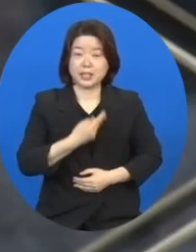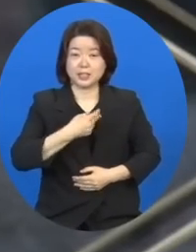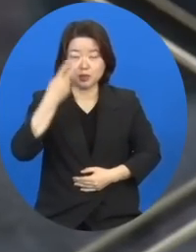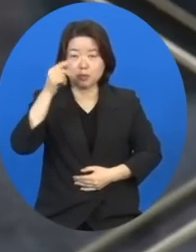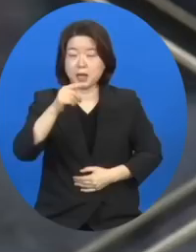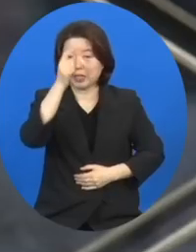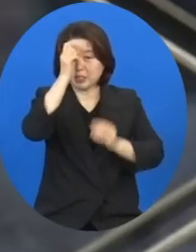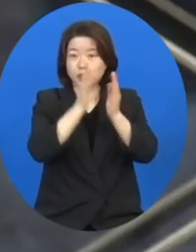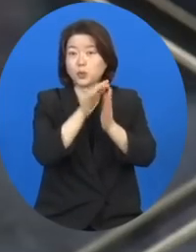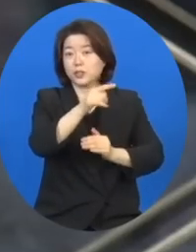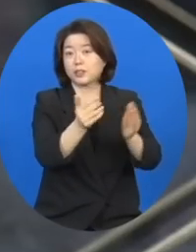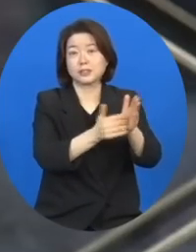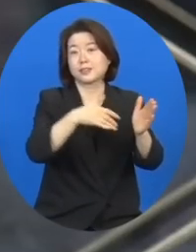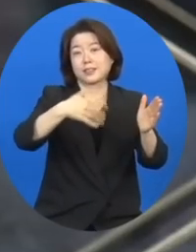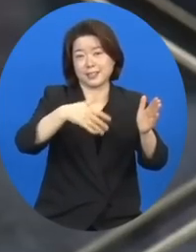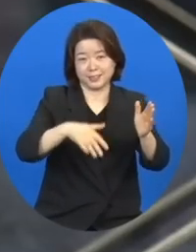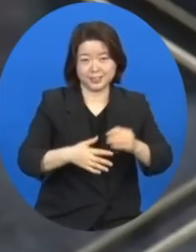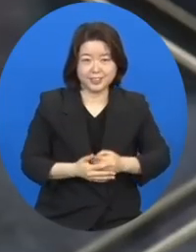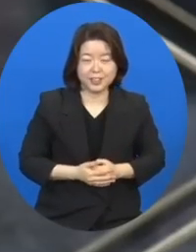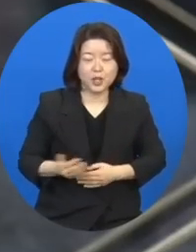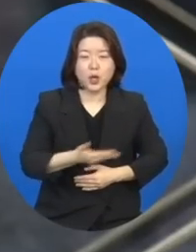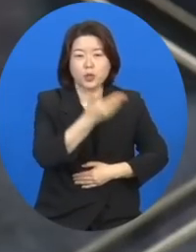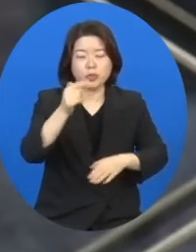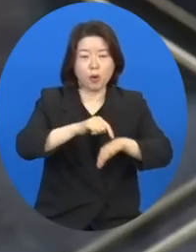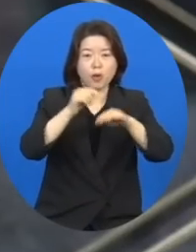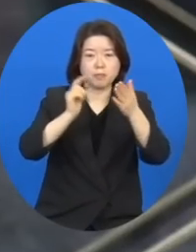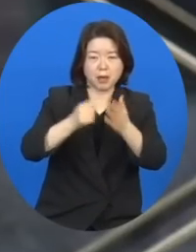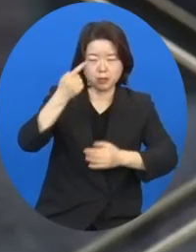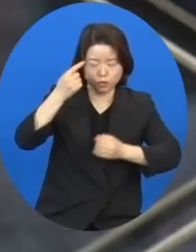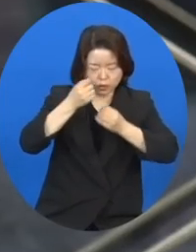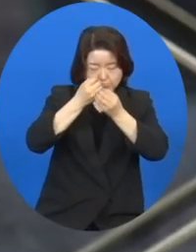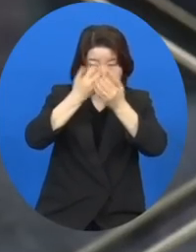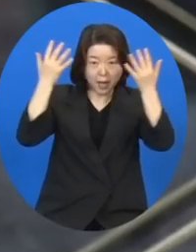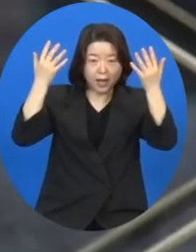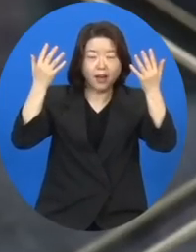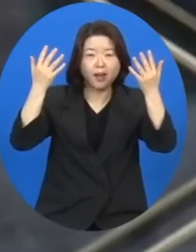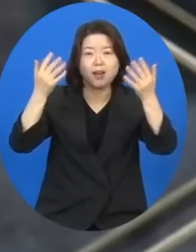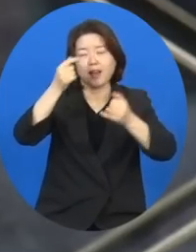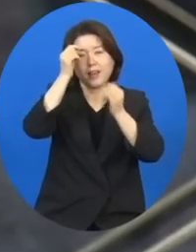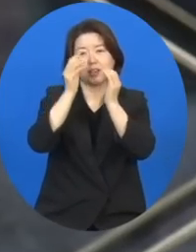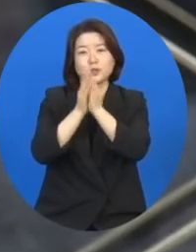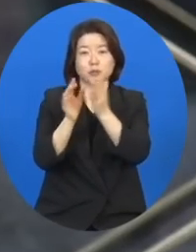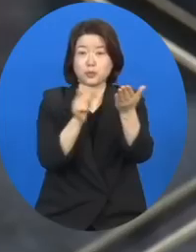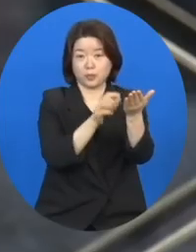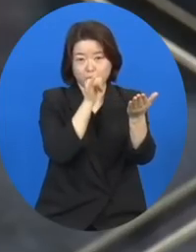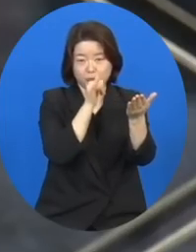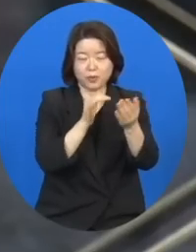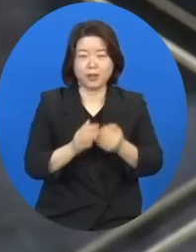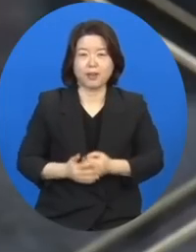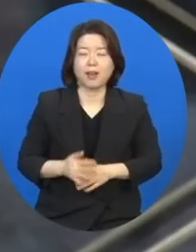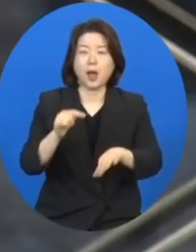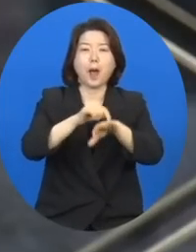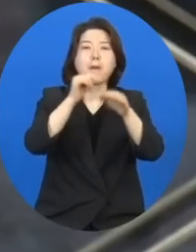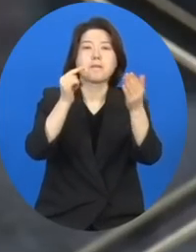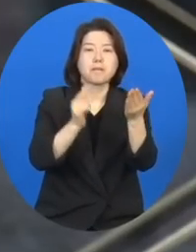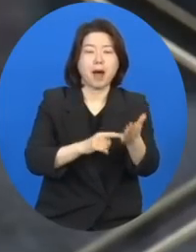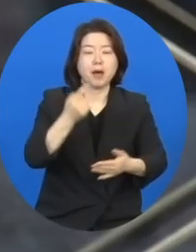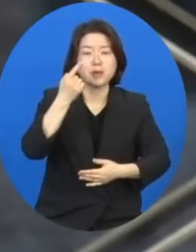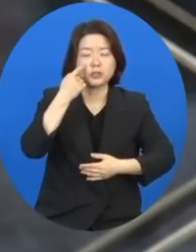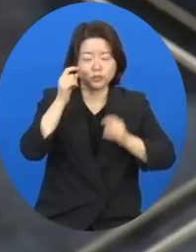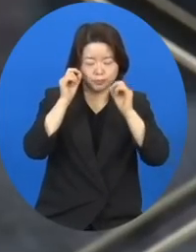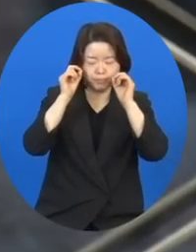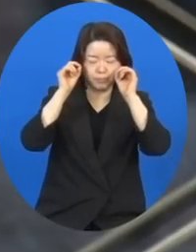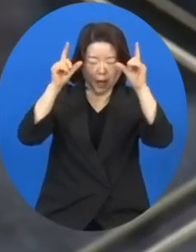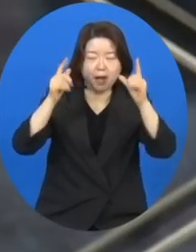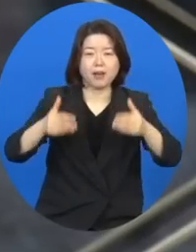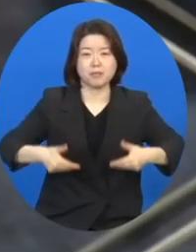않습니다. 18절에 보면 너의 마음의 눈을 밝히사라고 기도하고 있어요. 여러분, 마음의 눈이 밝아져야 됩니다.